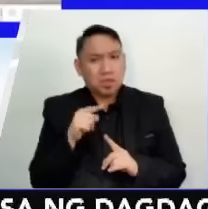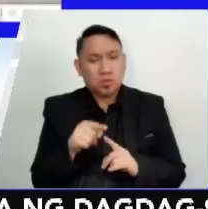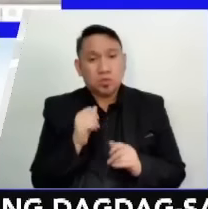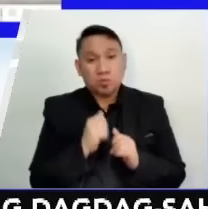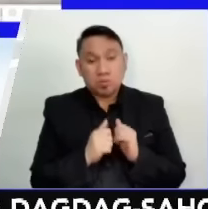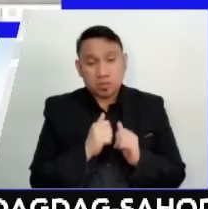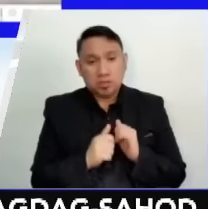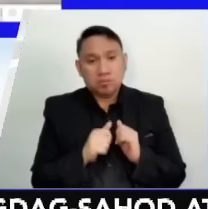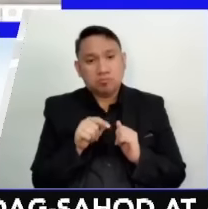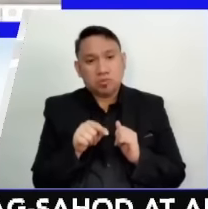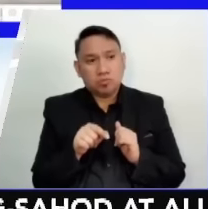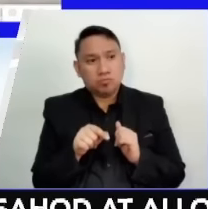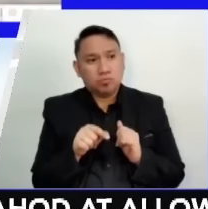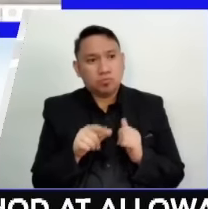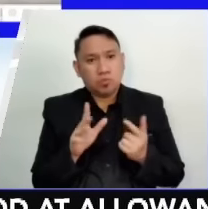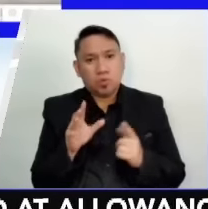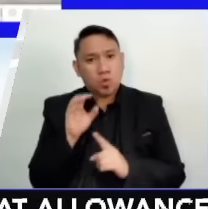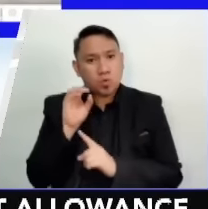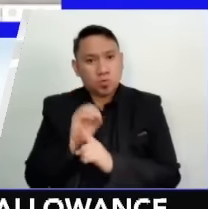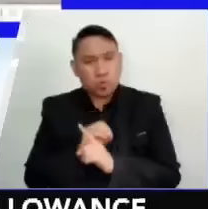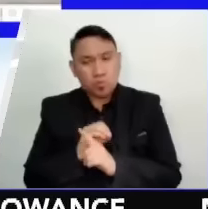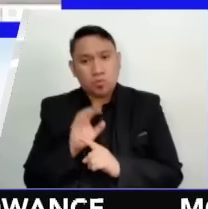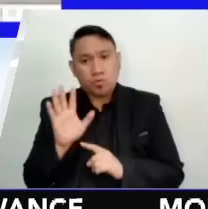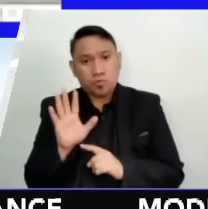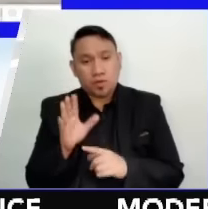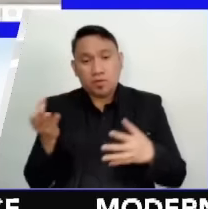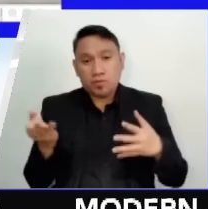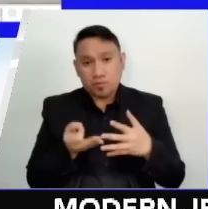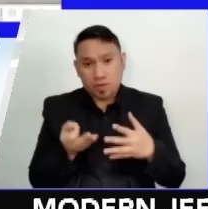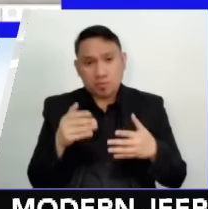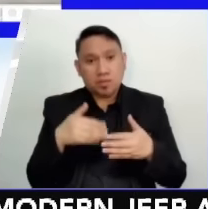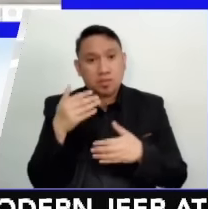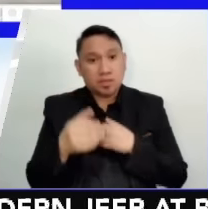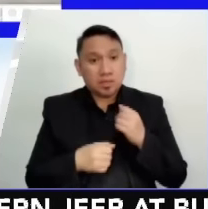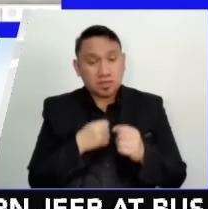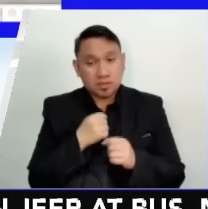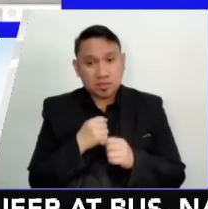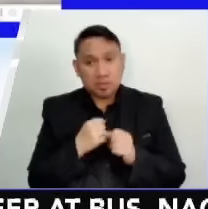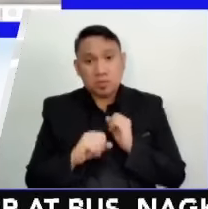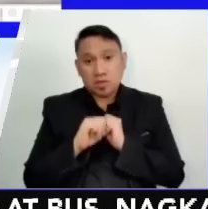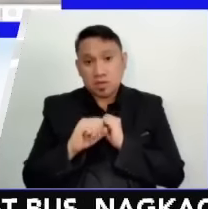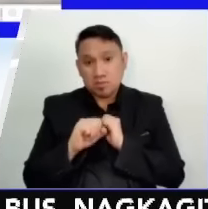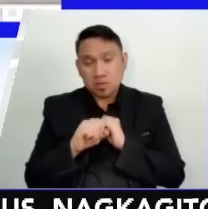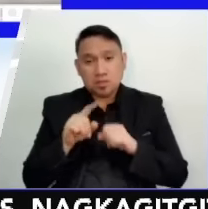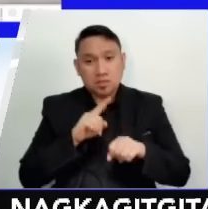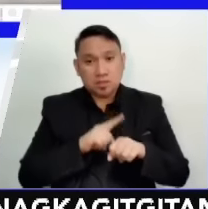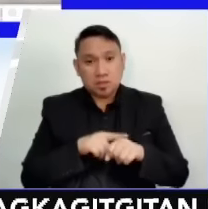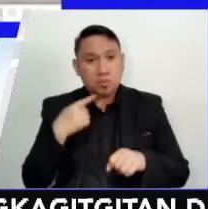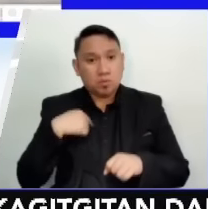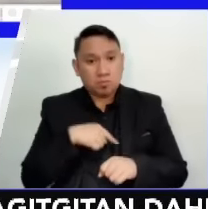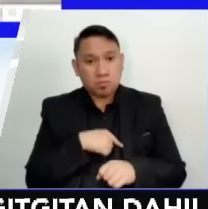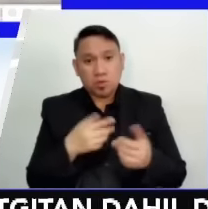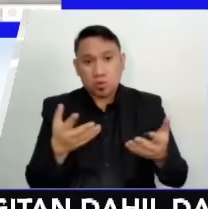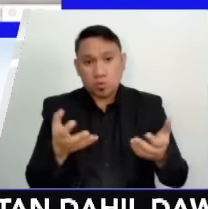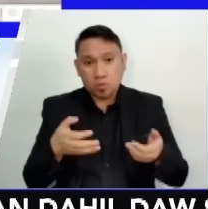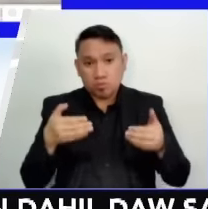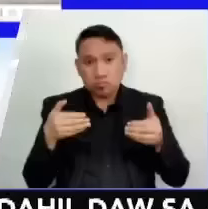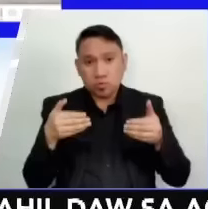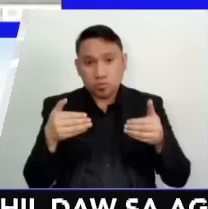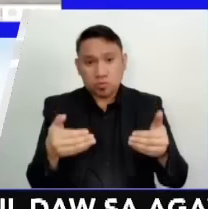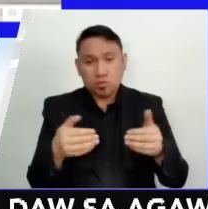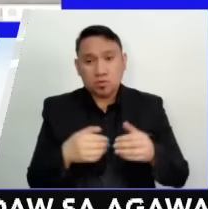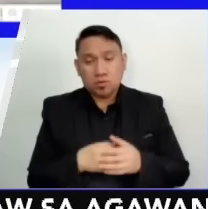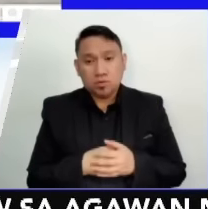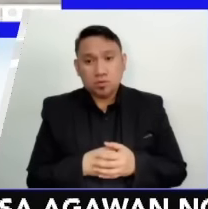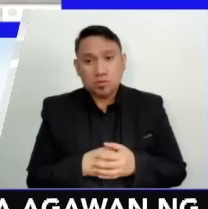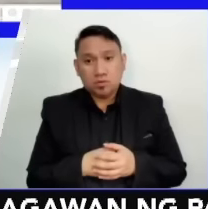natin by October filing na by next year campaign period na So gusto namin patapos ng mas maraming ah